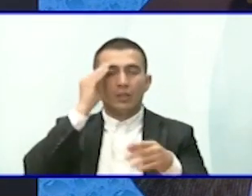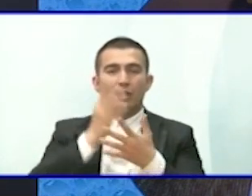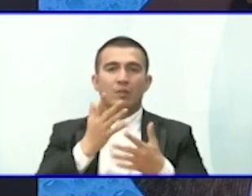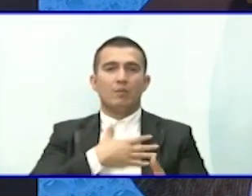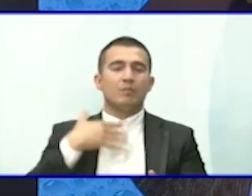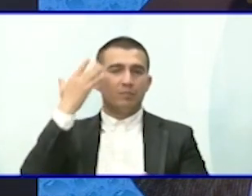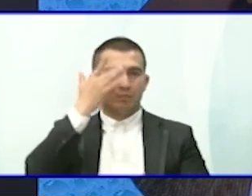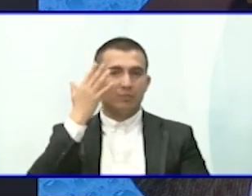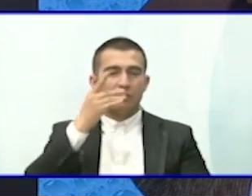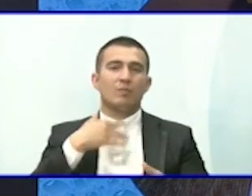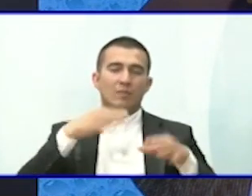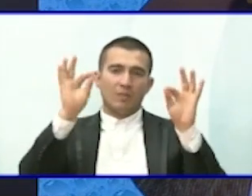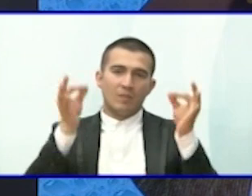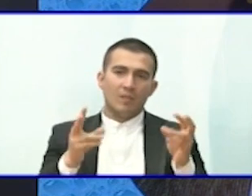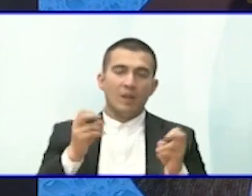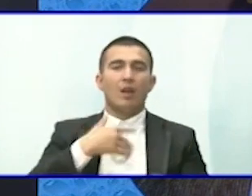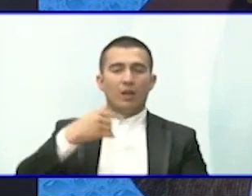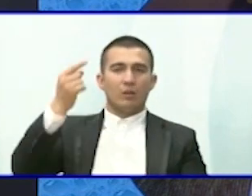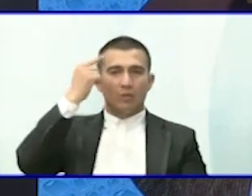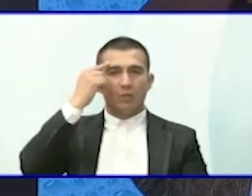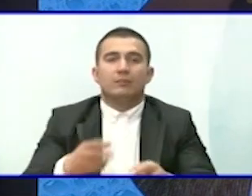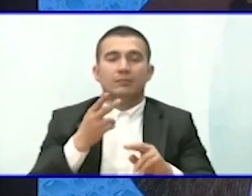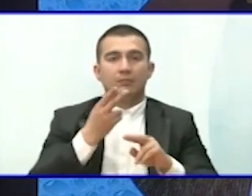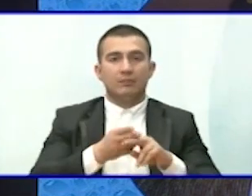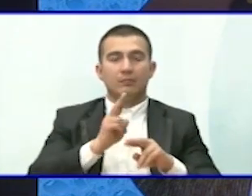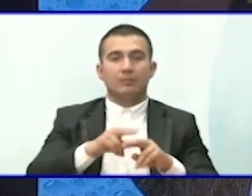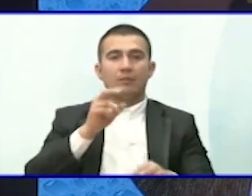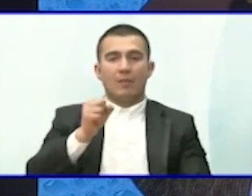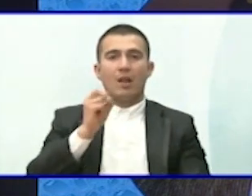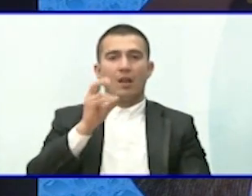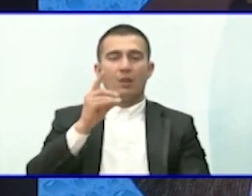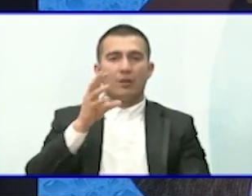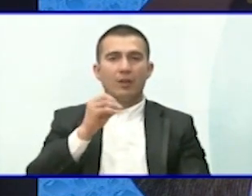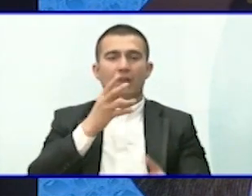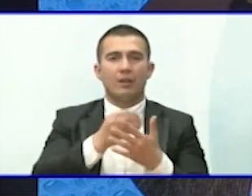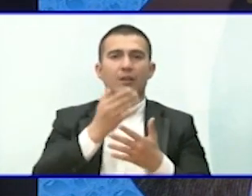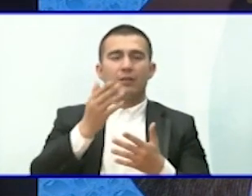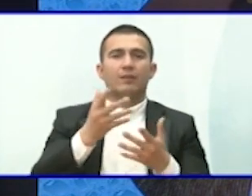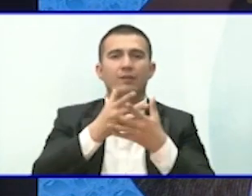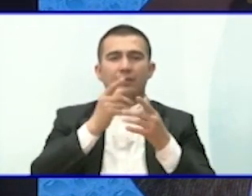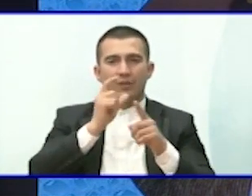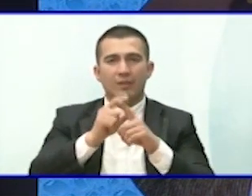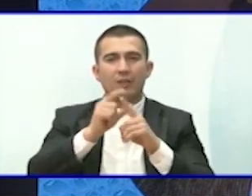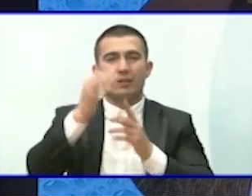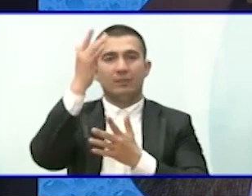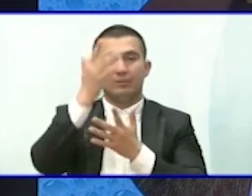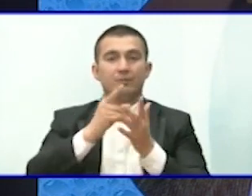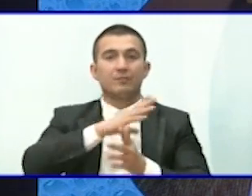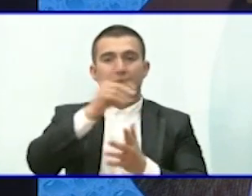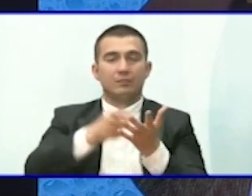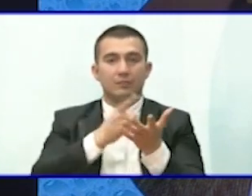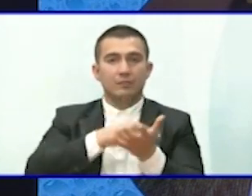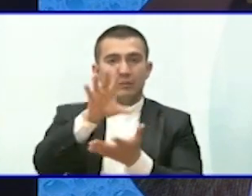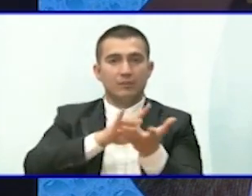мечтаю о сережках это о короне аслане а сережках оса бошках